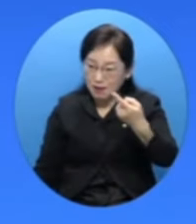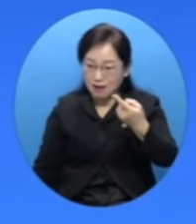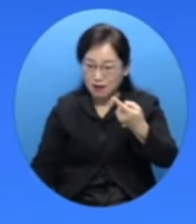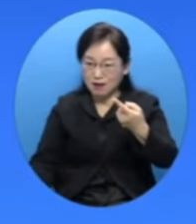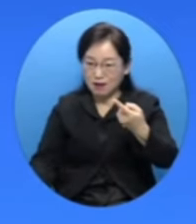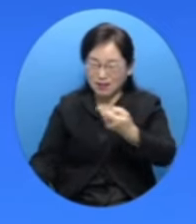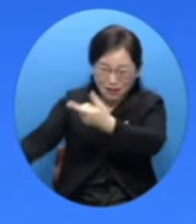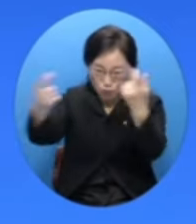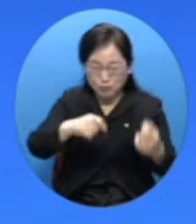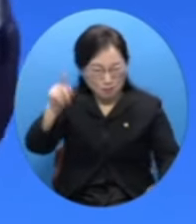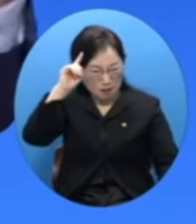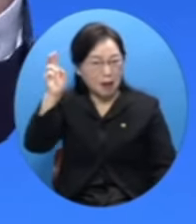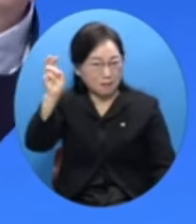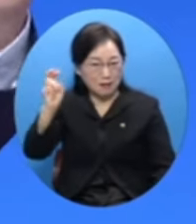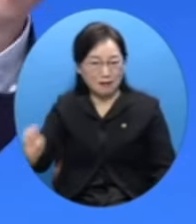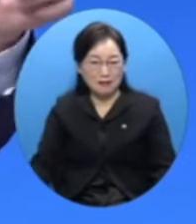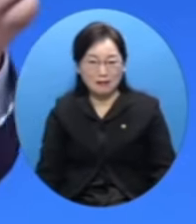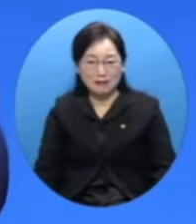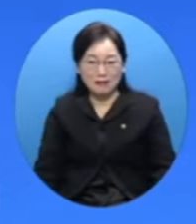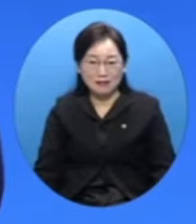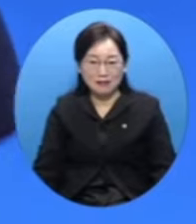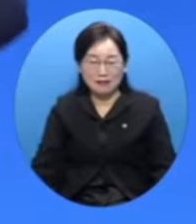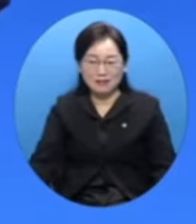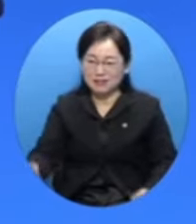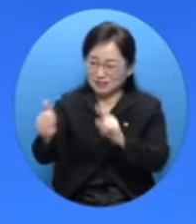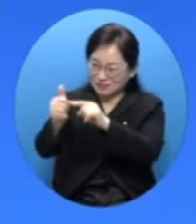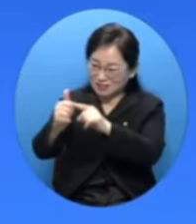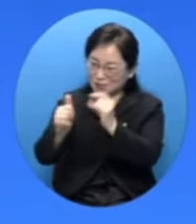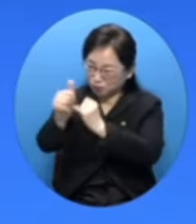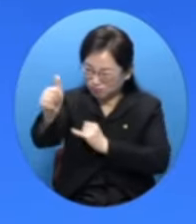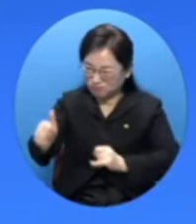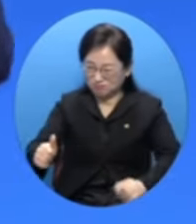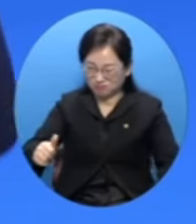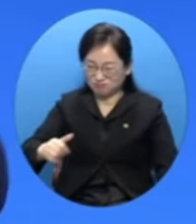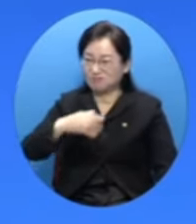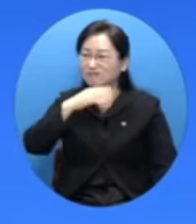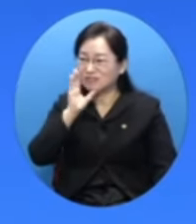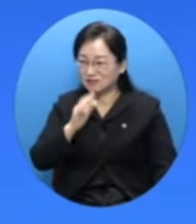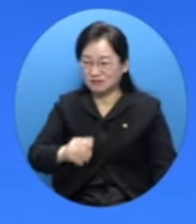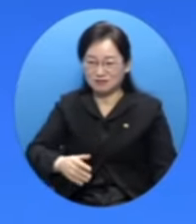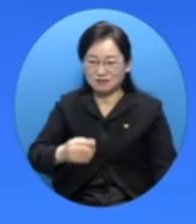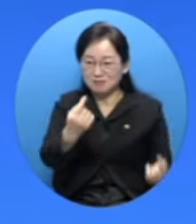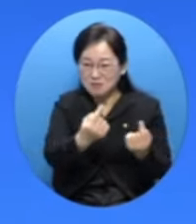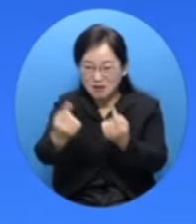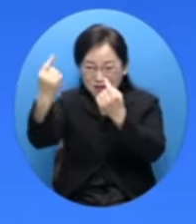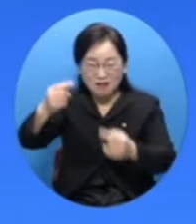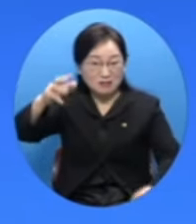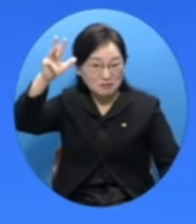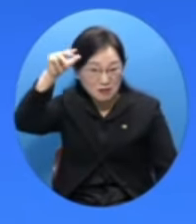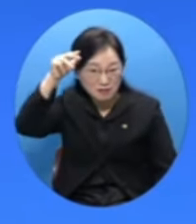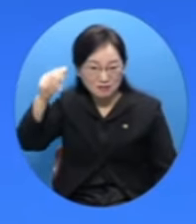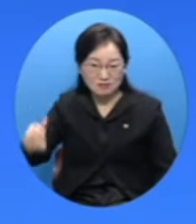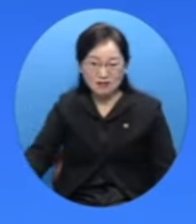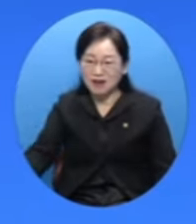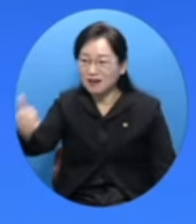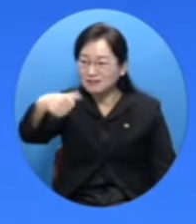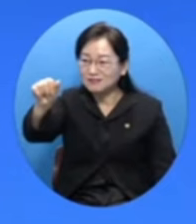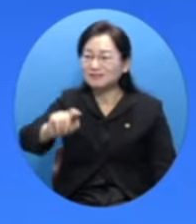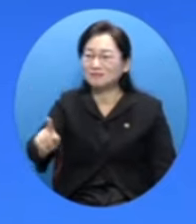다 그랬을 것입니다. 이 영감이 나이가 들더니 치매가 와가지고 멀쩡한 아들 갖다가